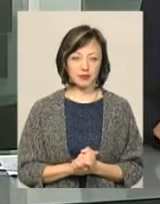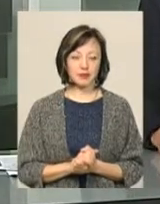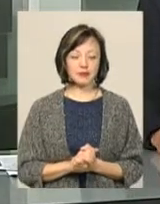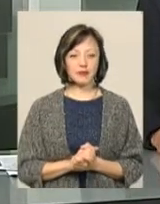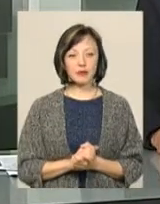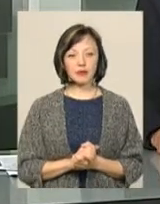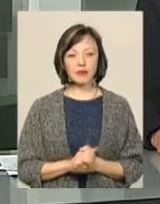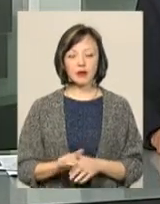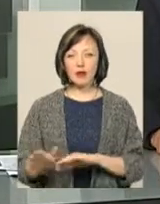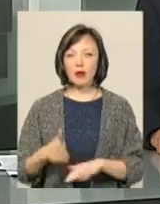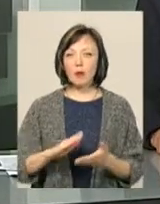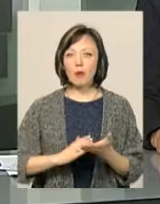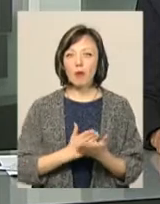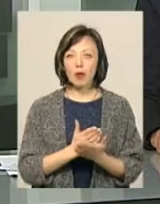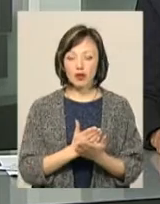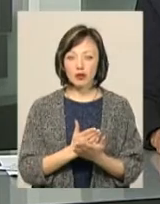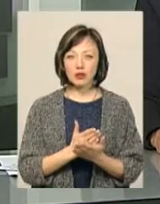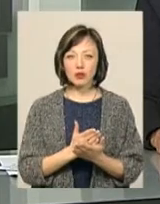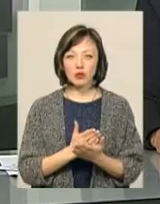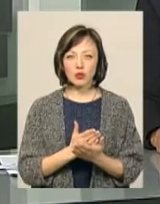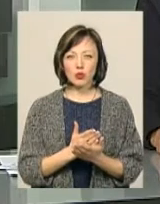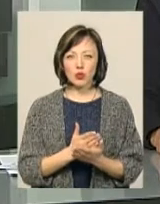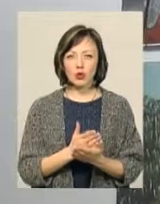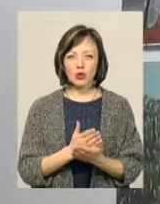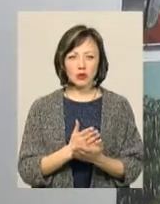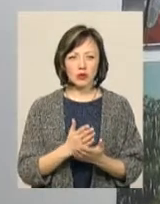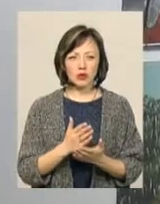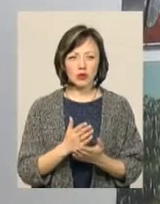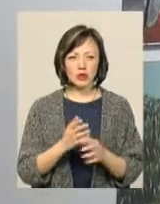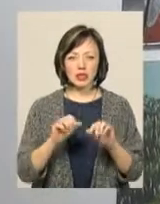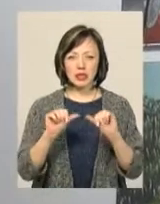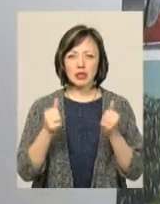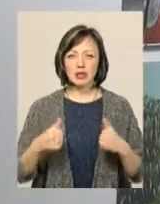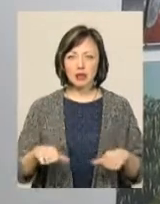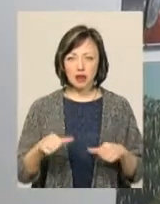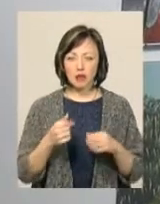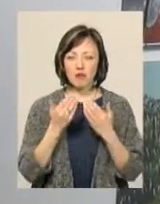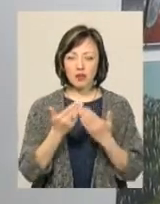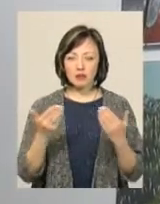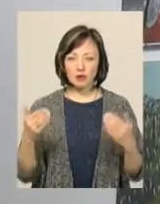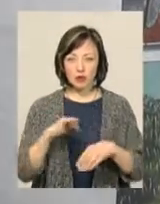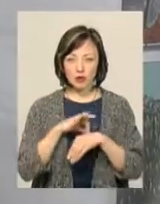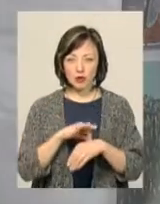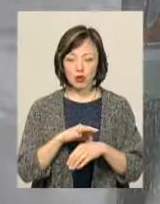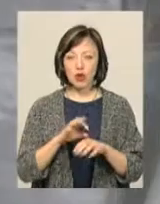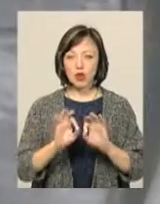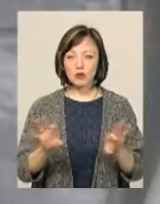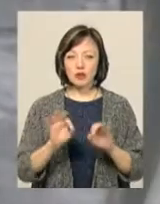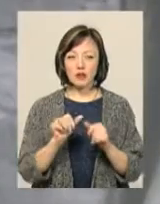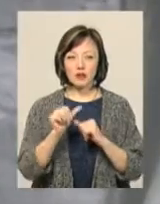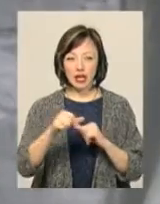Політику тіла покажуть у Хмельницькому. Це виставка світлин із блоку Харківської школи фотографії. Проєкт розповідає про